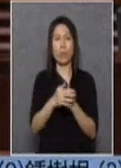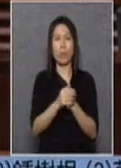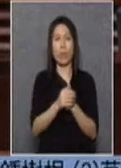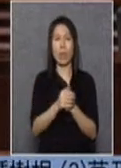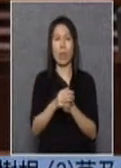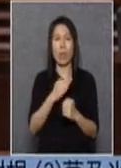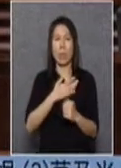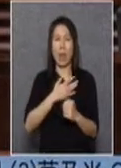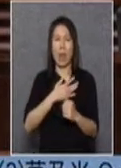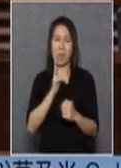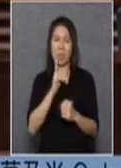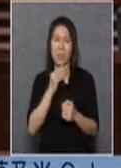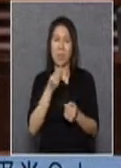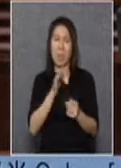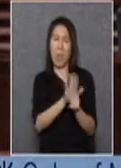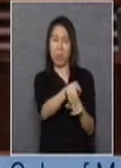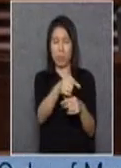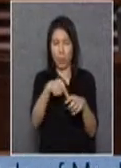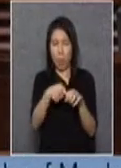怕益了窮人那種心理。